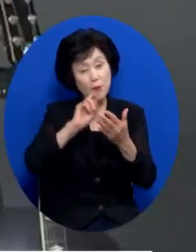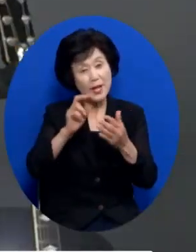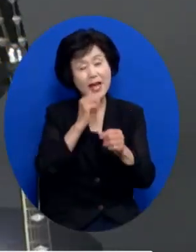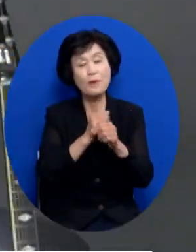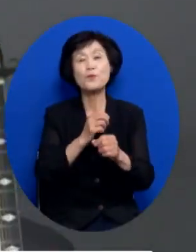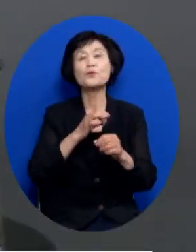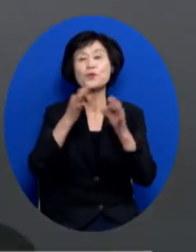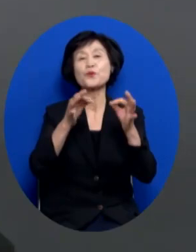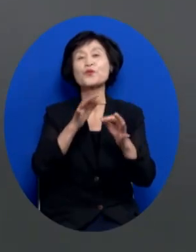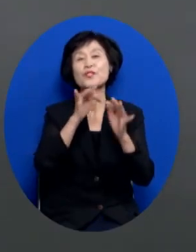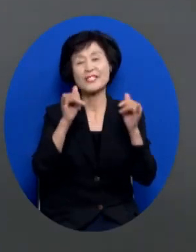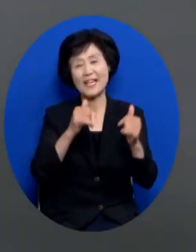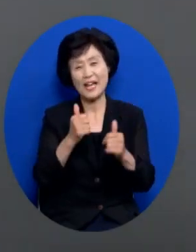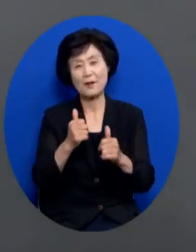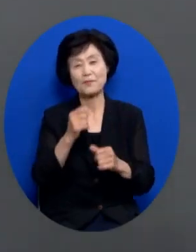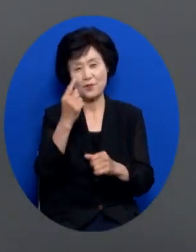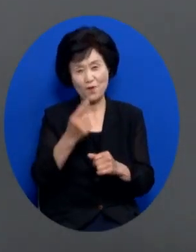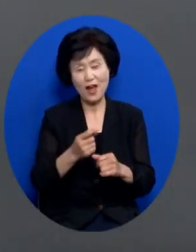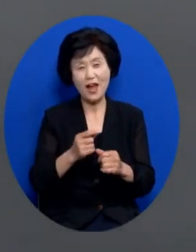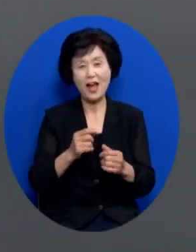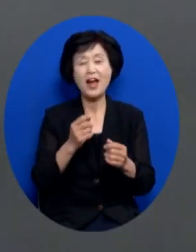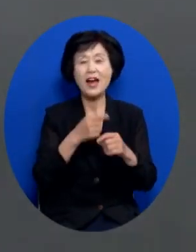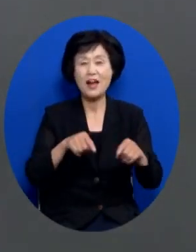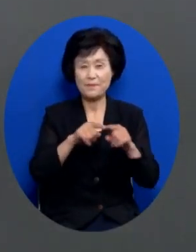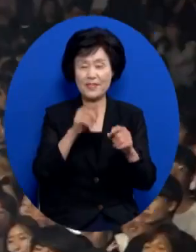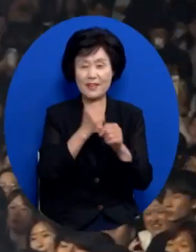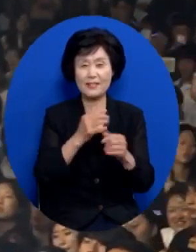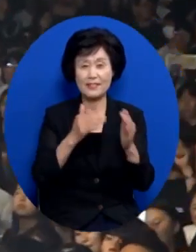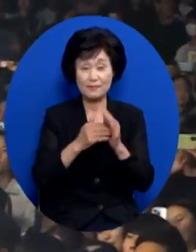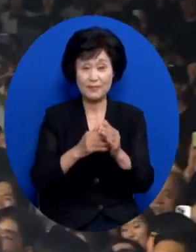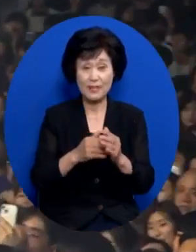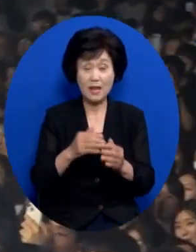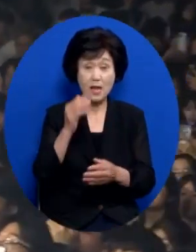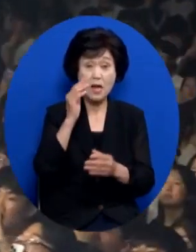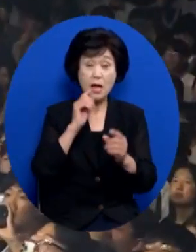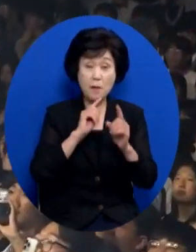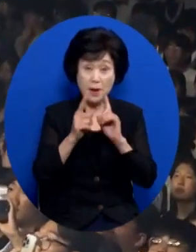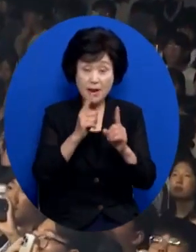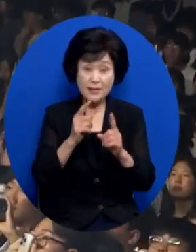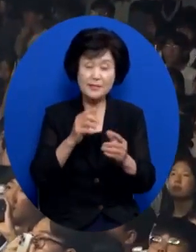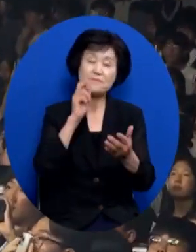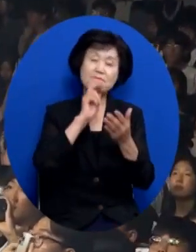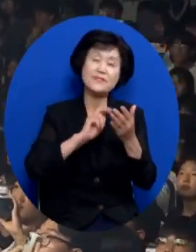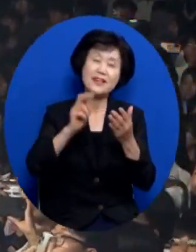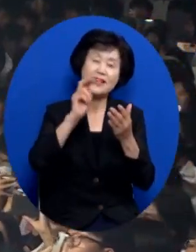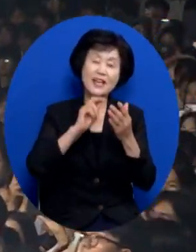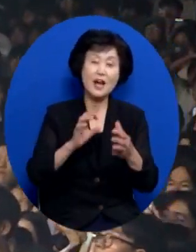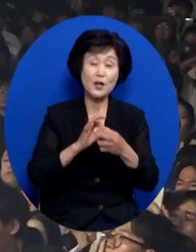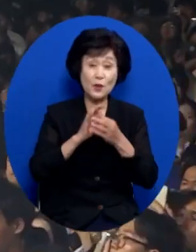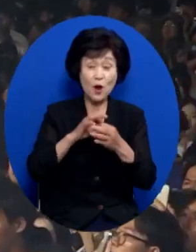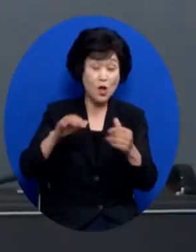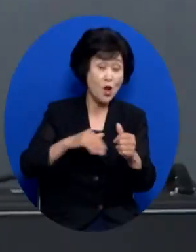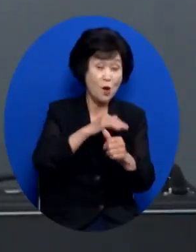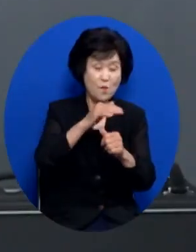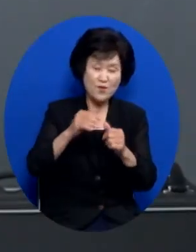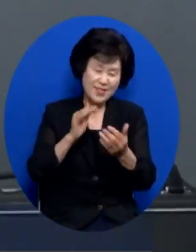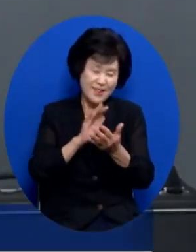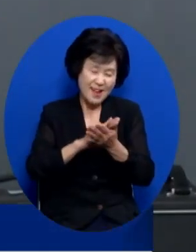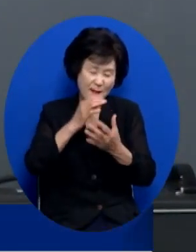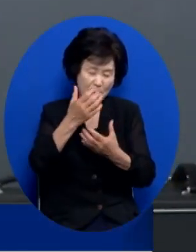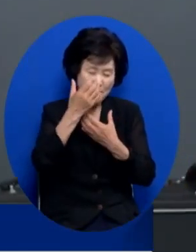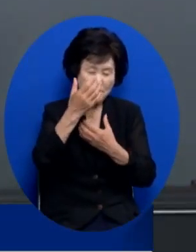증명한 대표적인 사례입니다. 이들이 전한 말씀과 찬양에 집회 현장이 뜨겁게 달아올랐습니다. 오늘